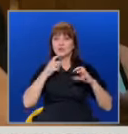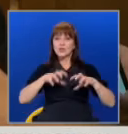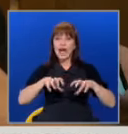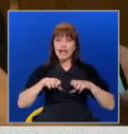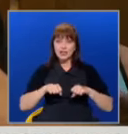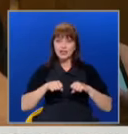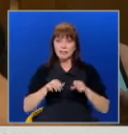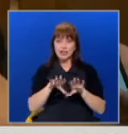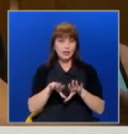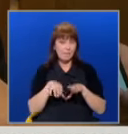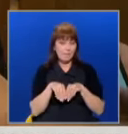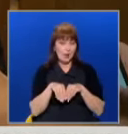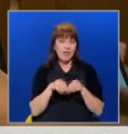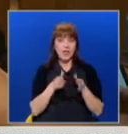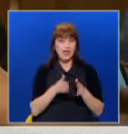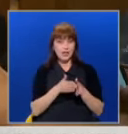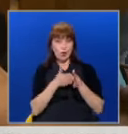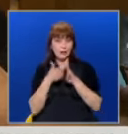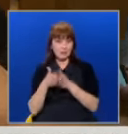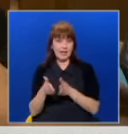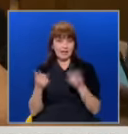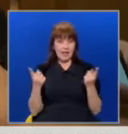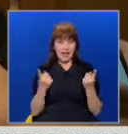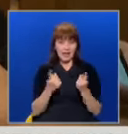поети. И отменянето на тази среща